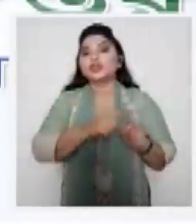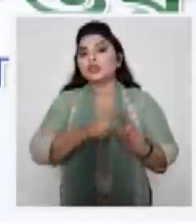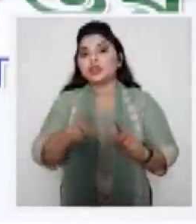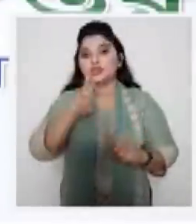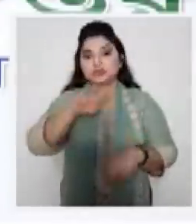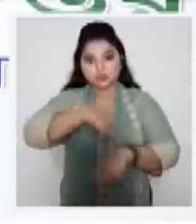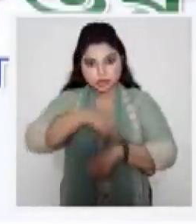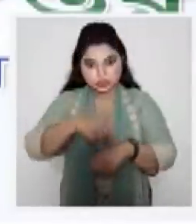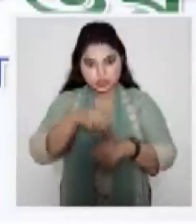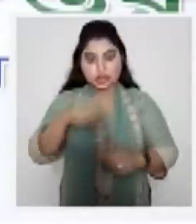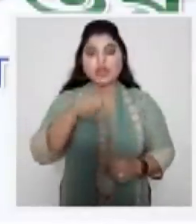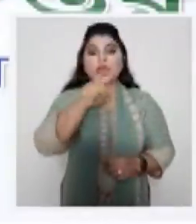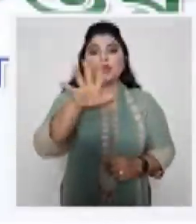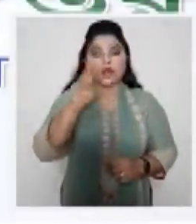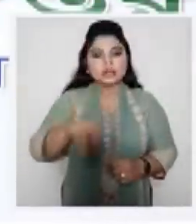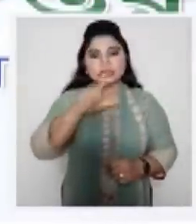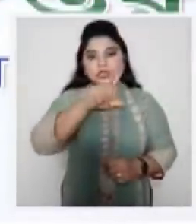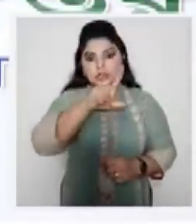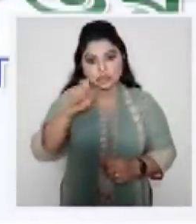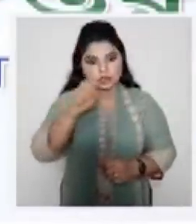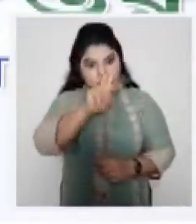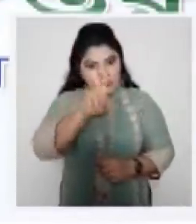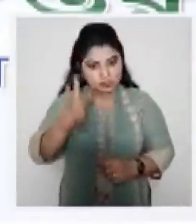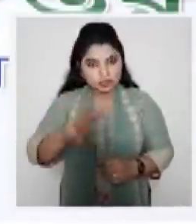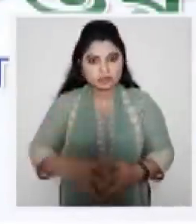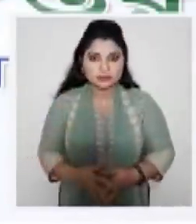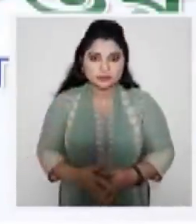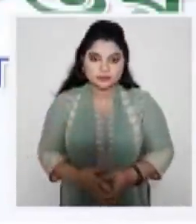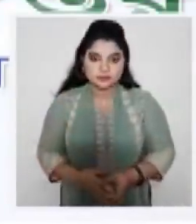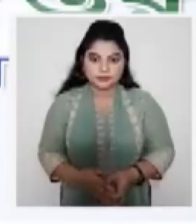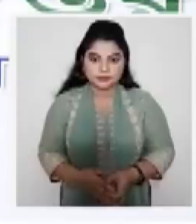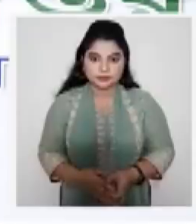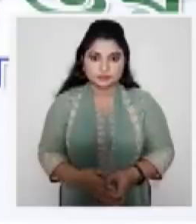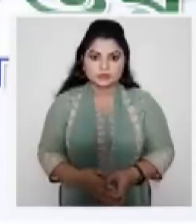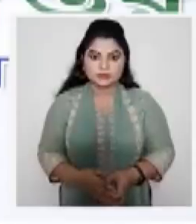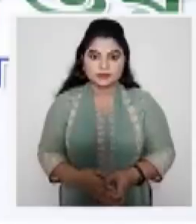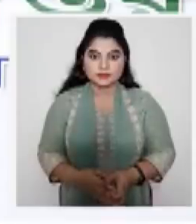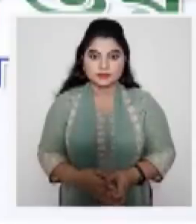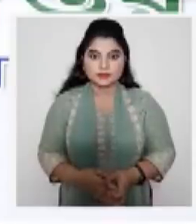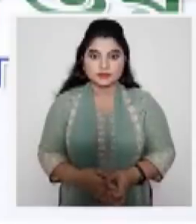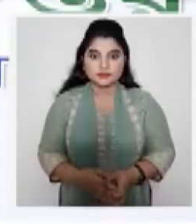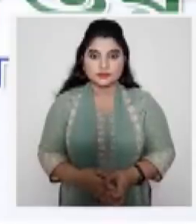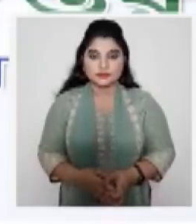ফলাফল আমরা জানতে পেরেছি। 24 ঘন্টায় নমুনা সংগ্রহ হয়েছে 15,733টি